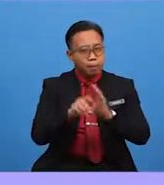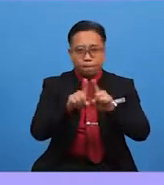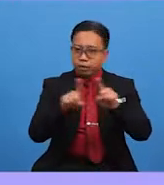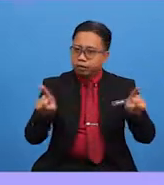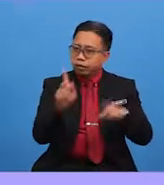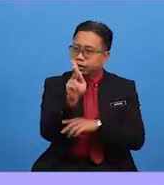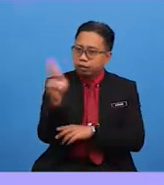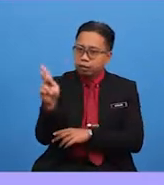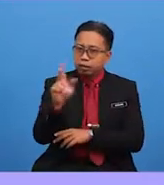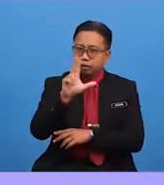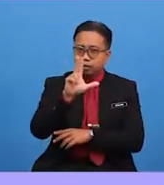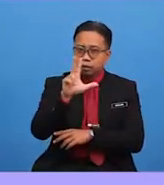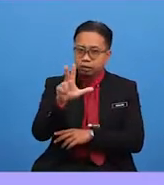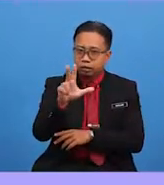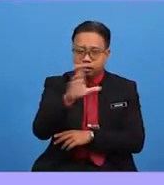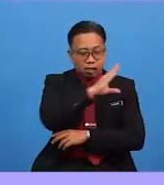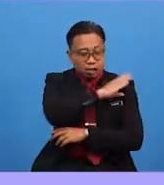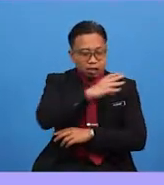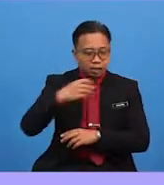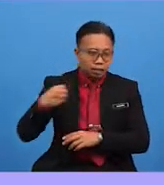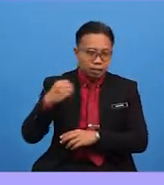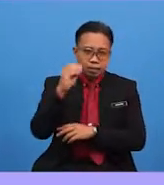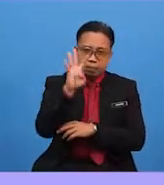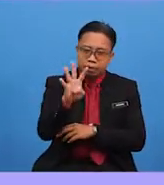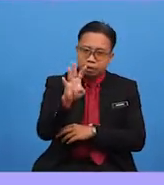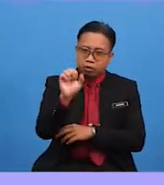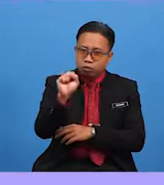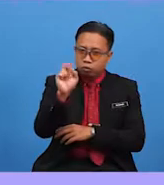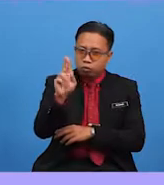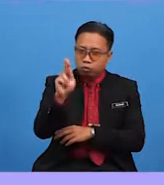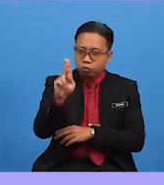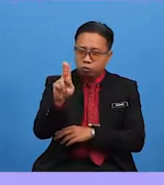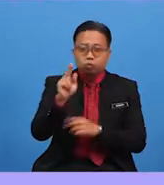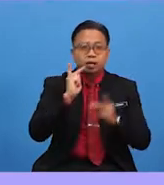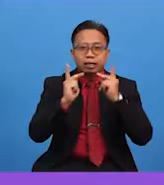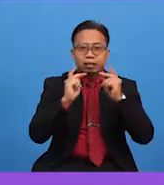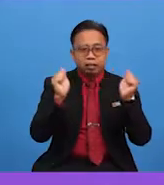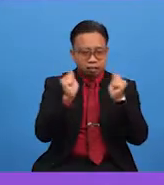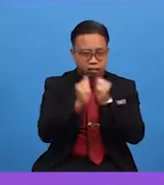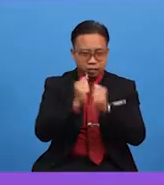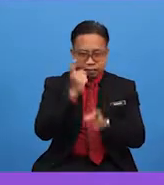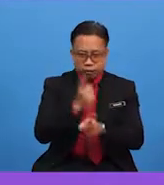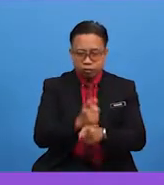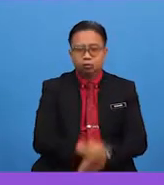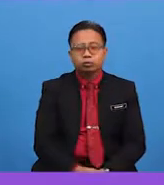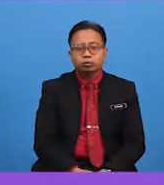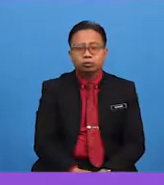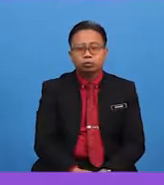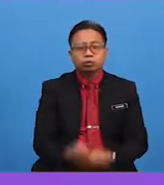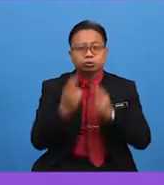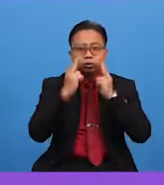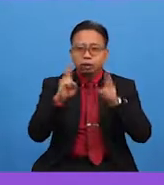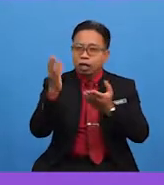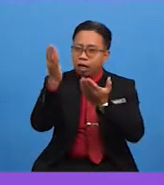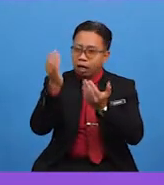membezakan 3 dan 4 suku kata dengan betul. Ustazah harap